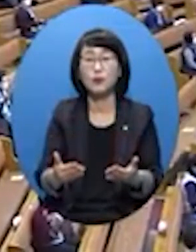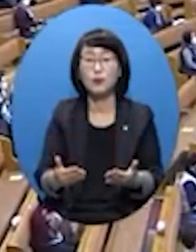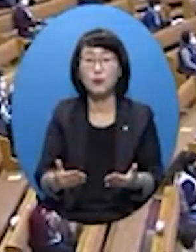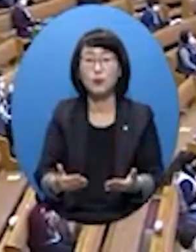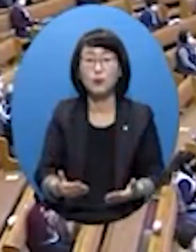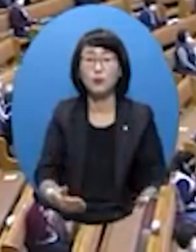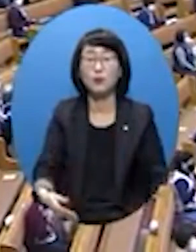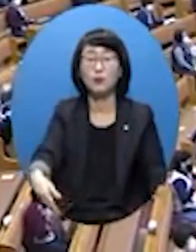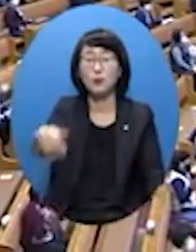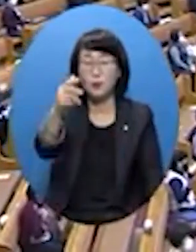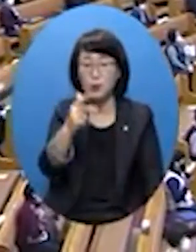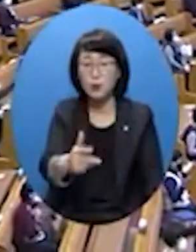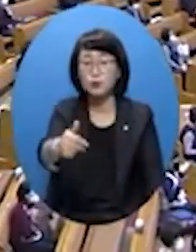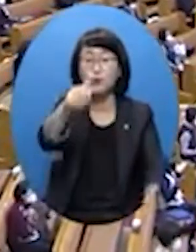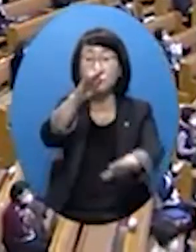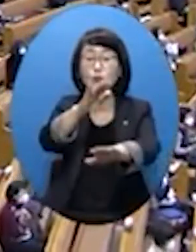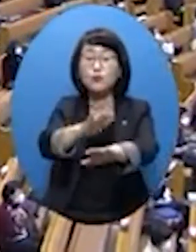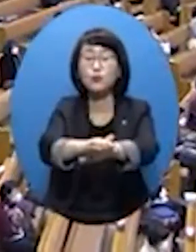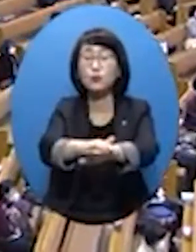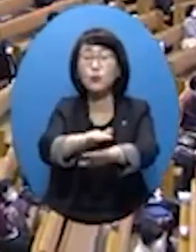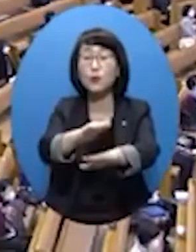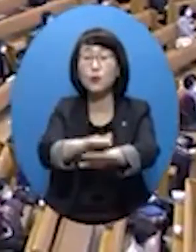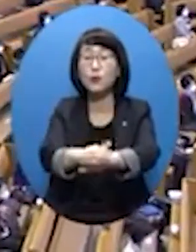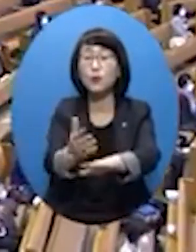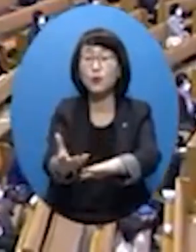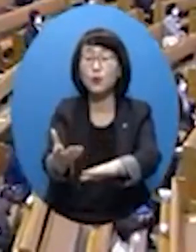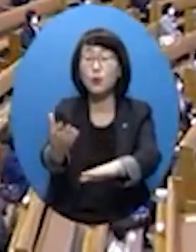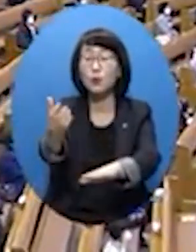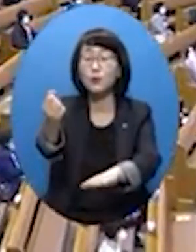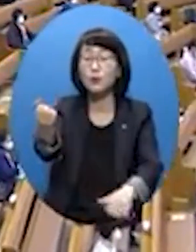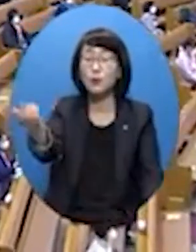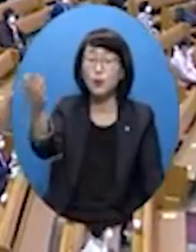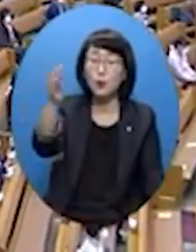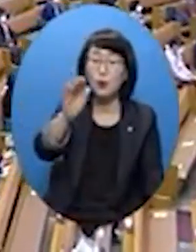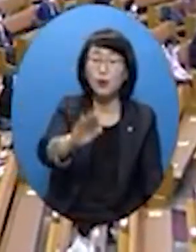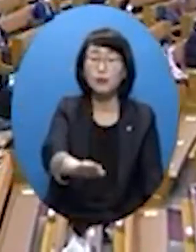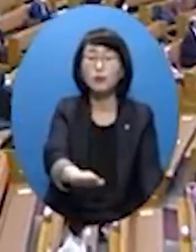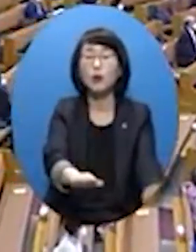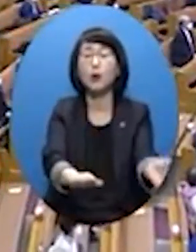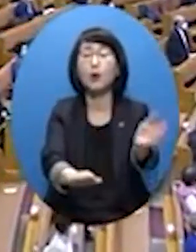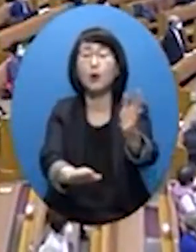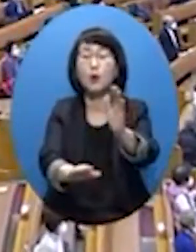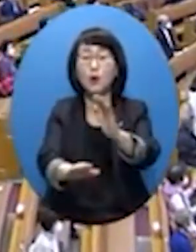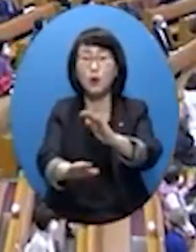어 아 주 순 없고